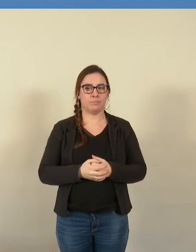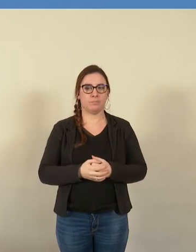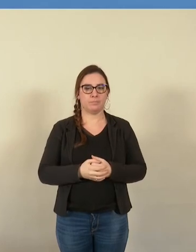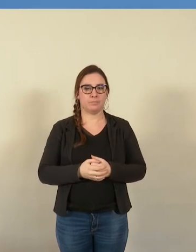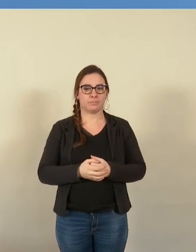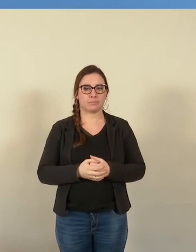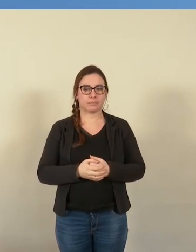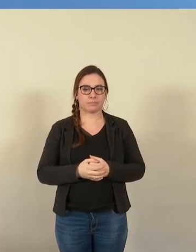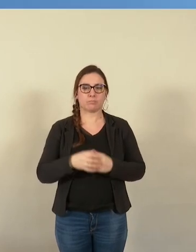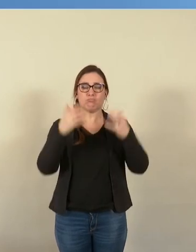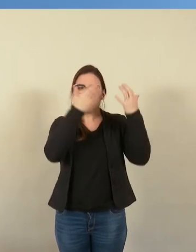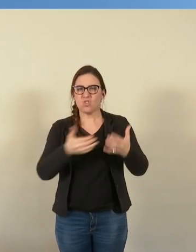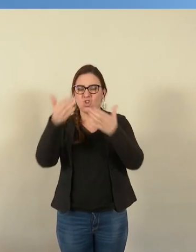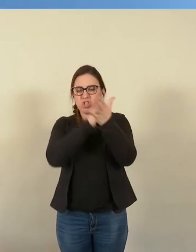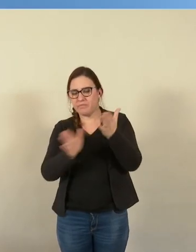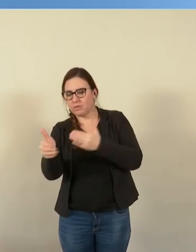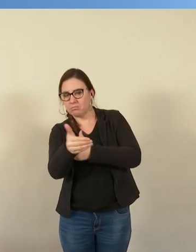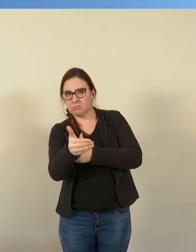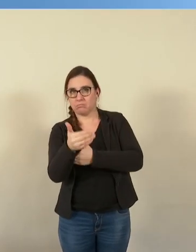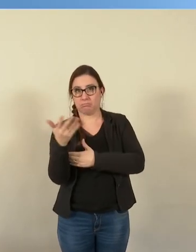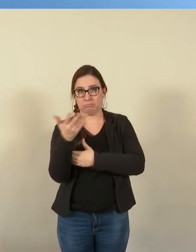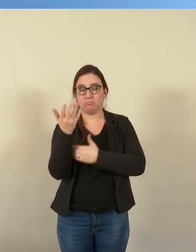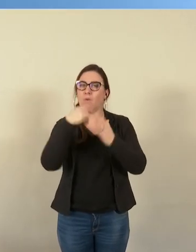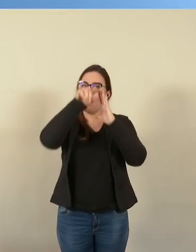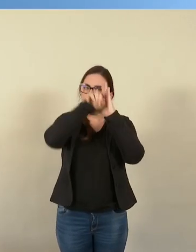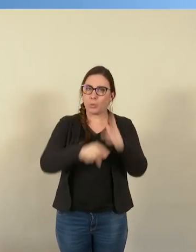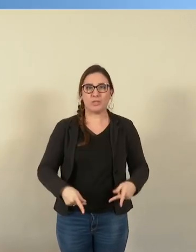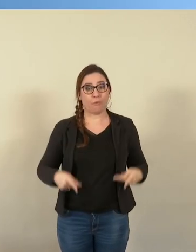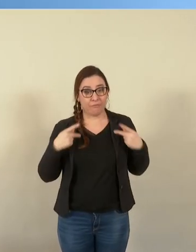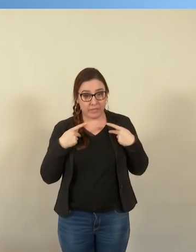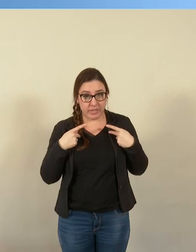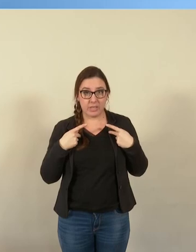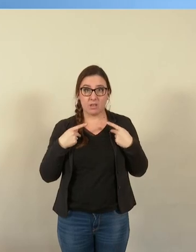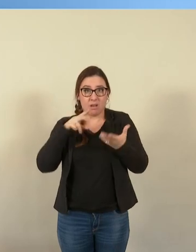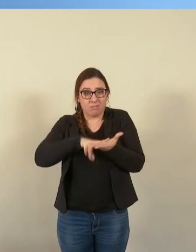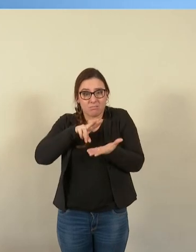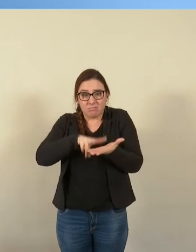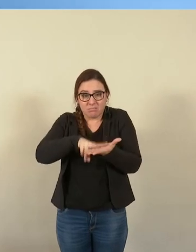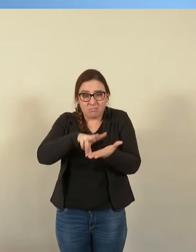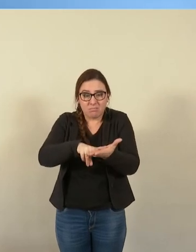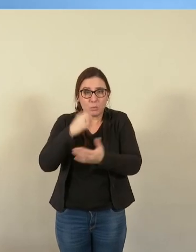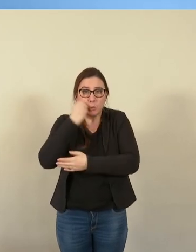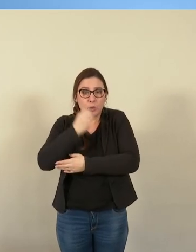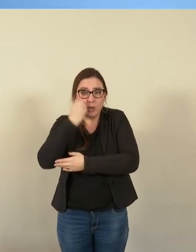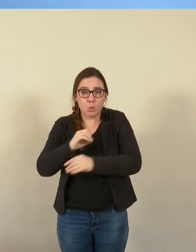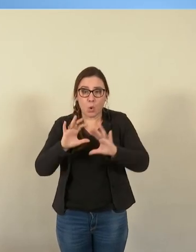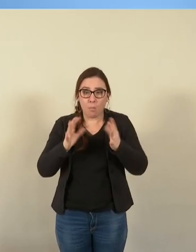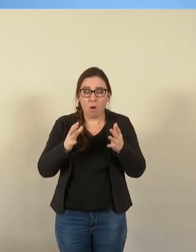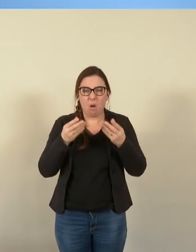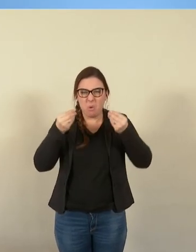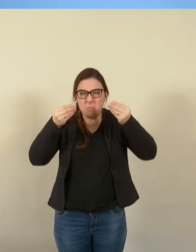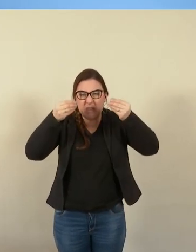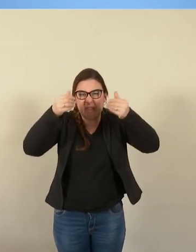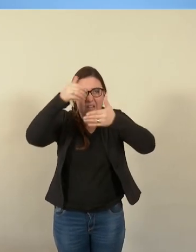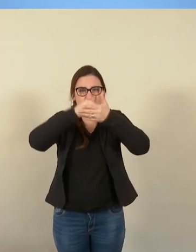ces il y a évidemment des conditions de vie et des réalités quotidiennes de de l'humidité dans le logement